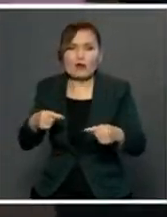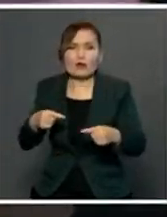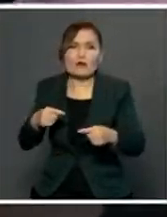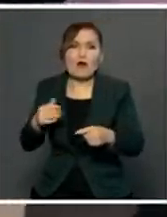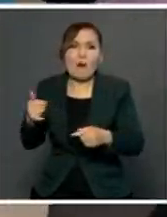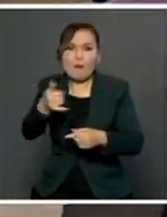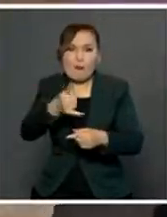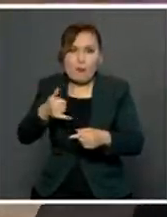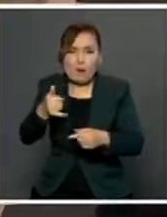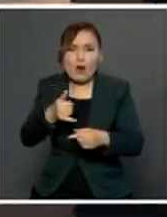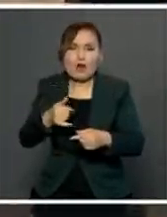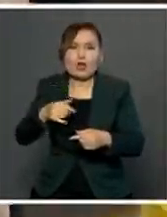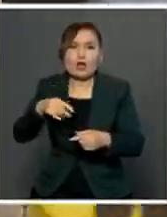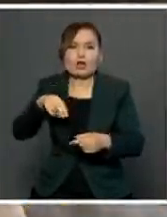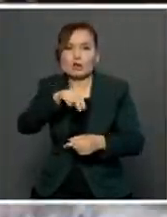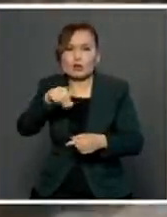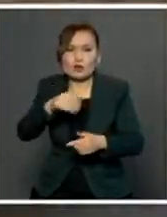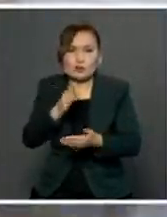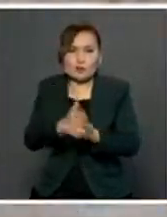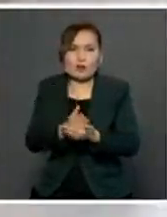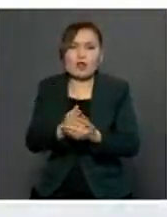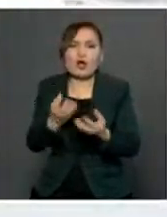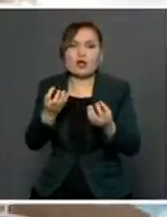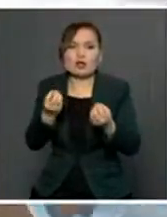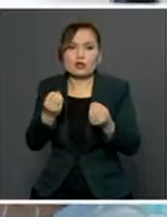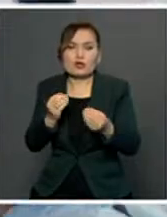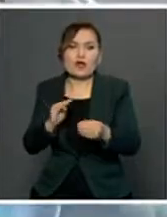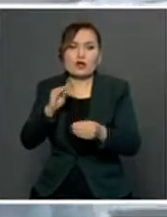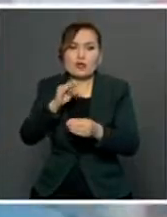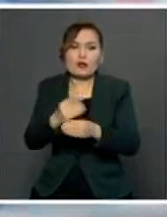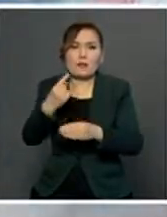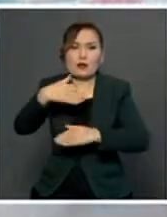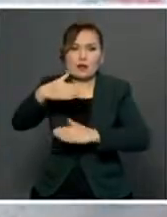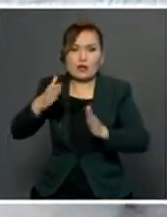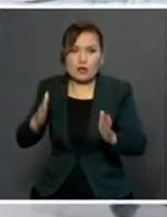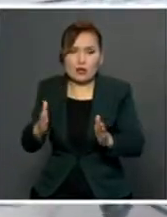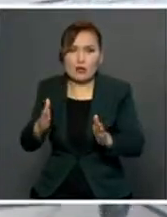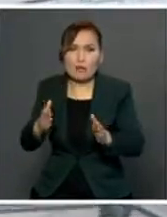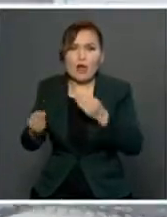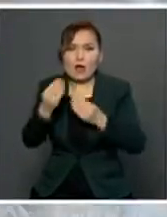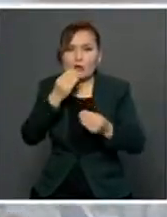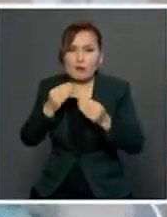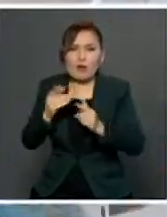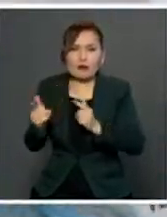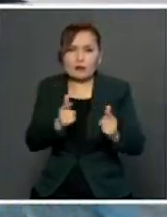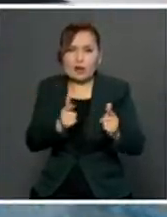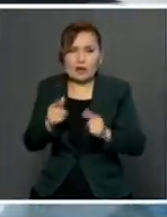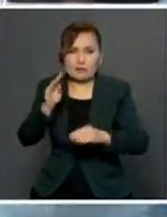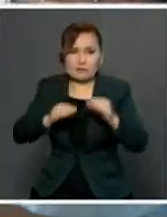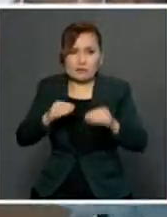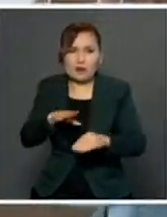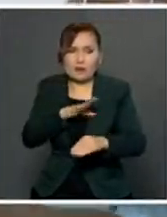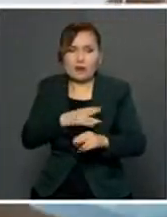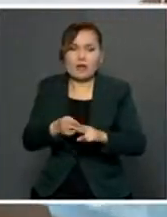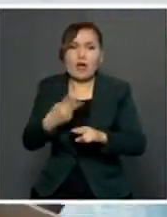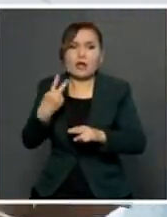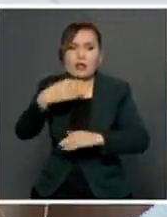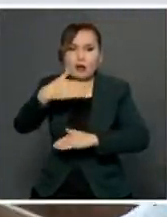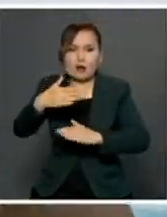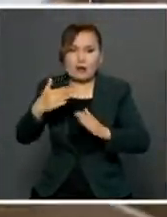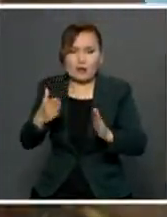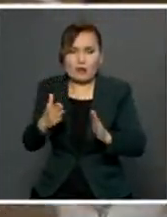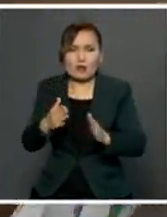бар. Одан бөлек мұнда тағы бір жәшік тауарлар дайындалған. 2 қорап